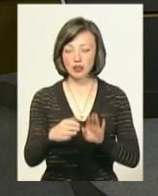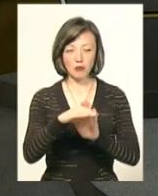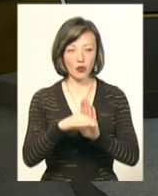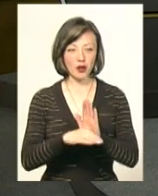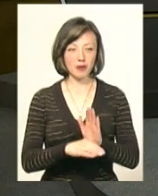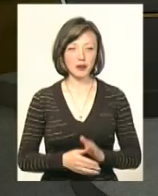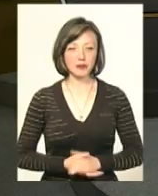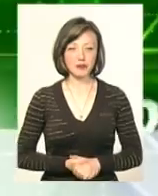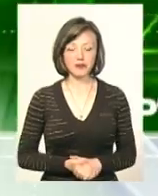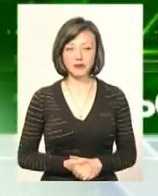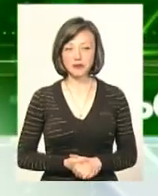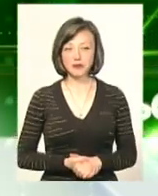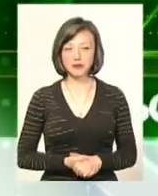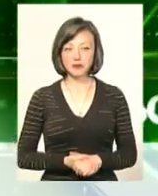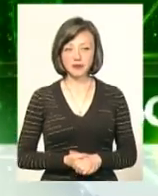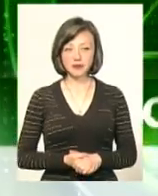програми.